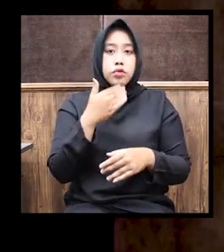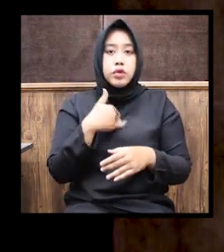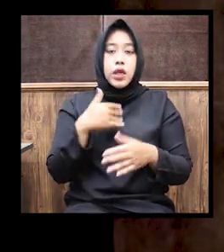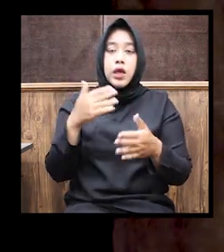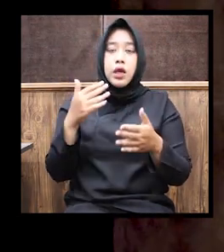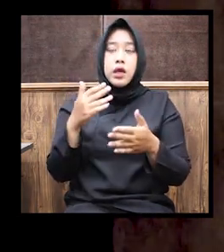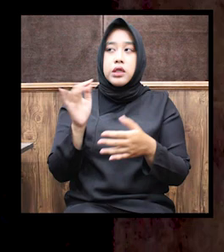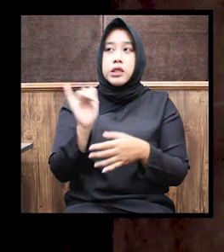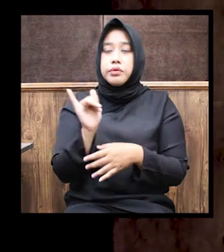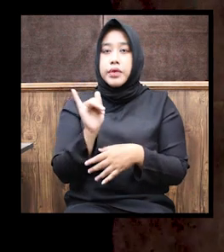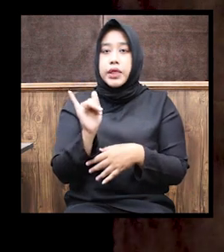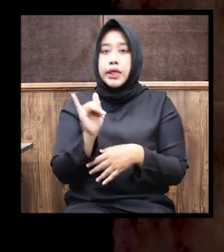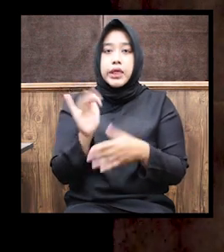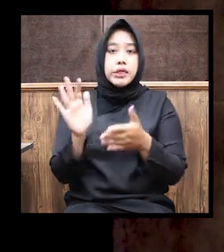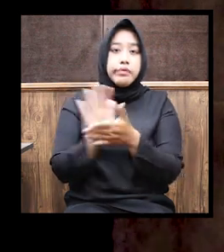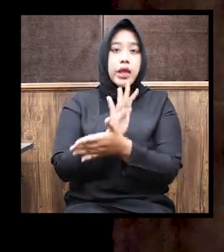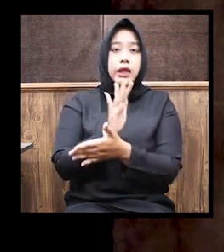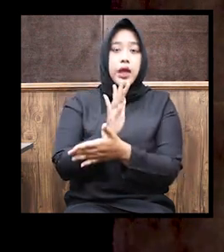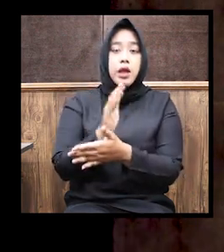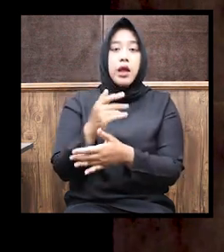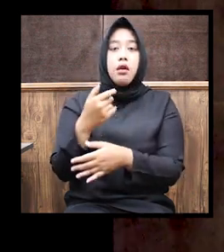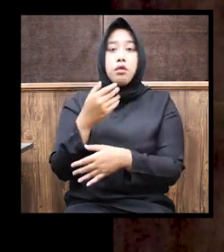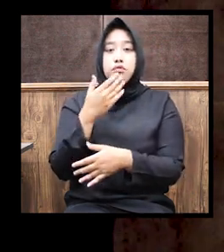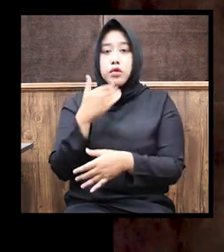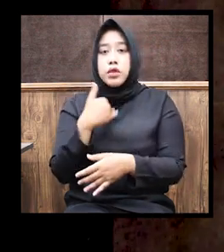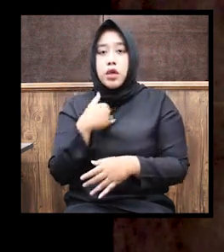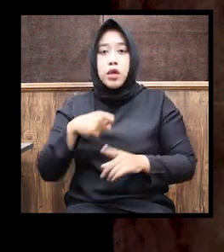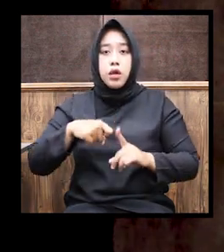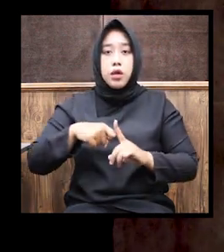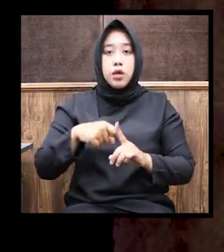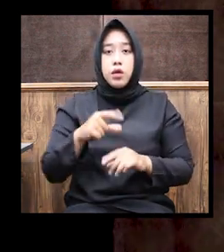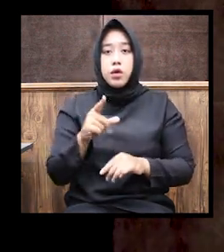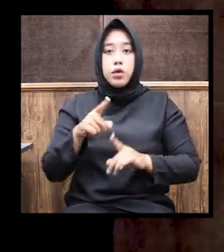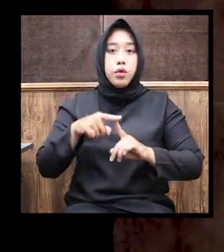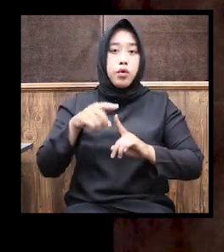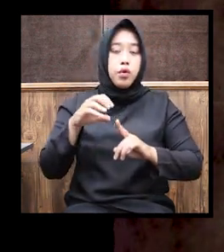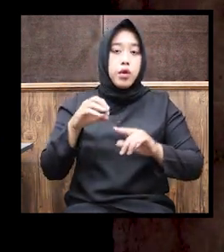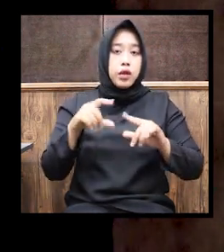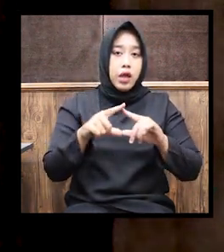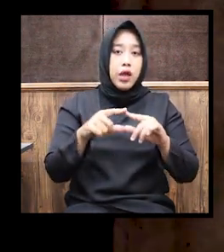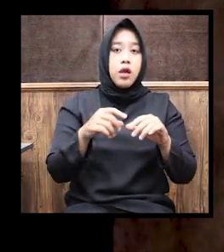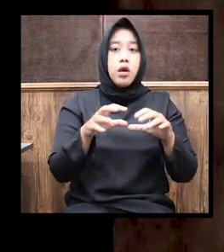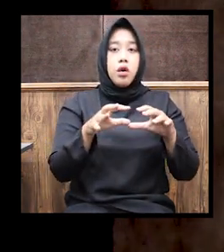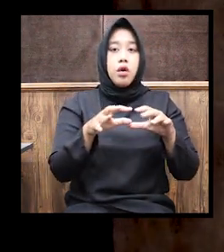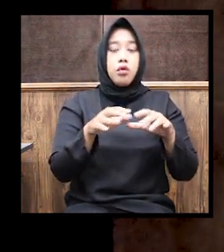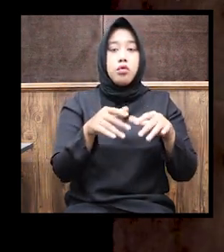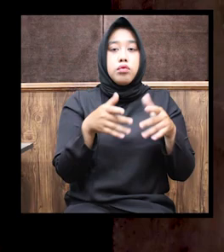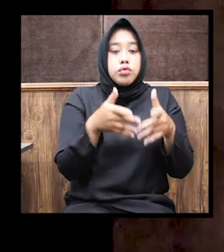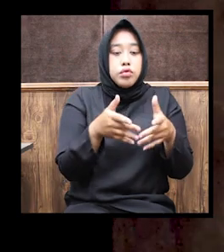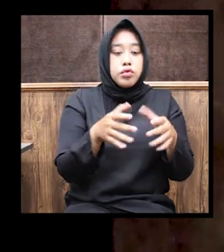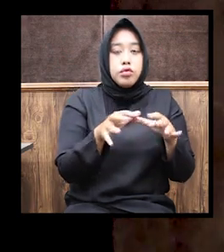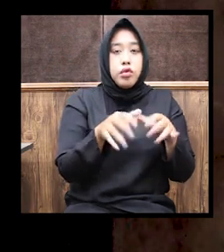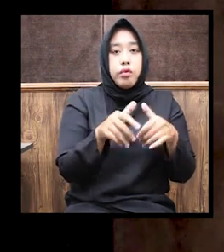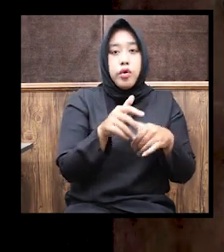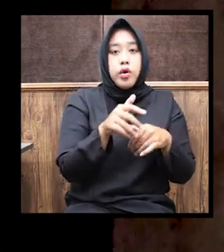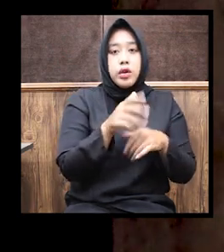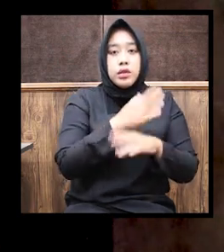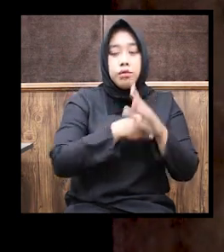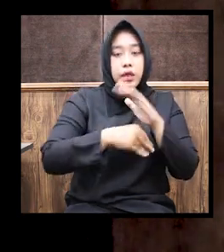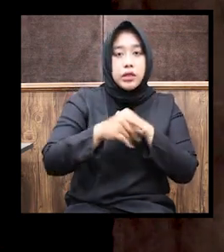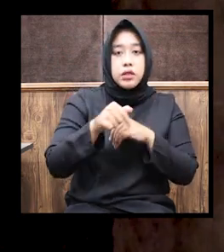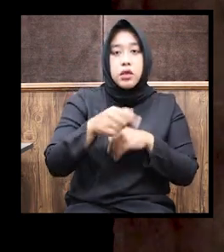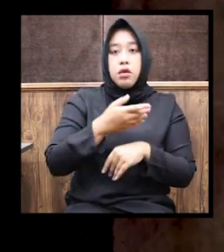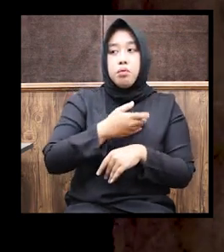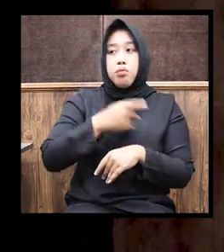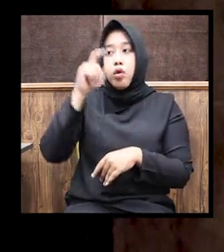memiliki eeot kuota untuk teman-teman yang disabilis tapi ini mau ke mana Mau di mau